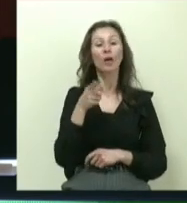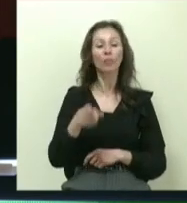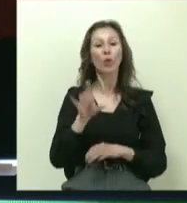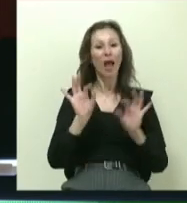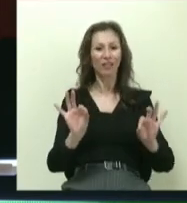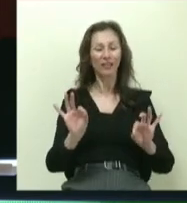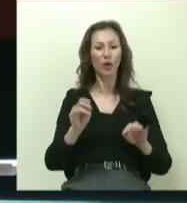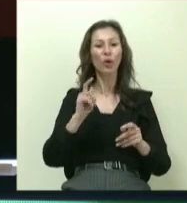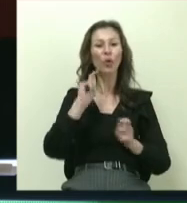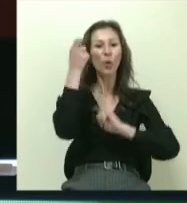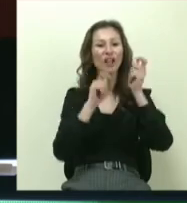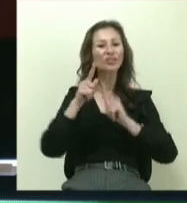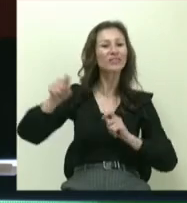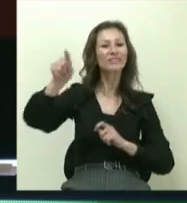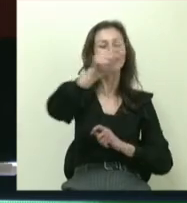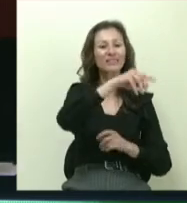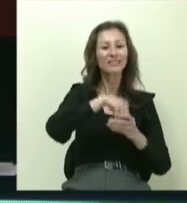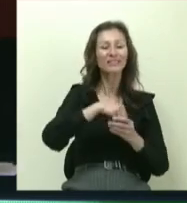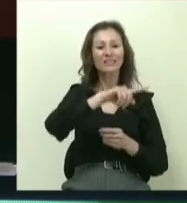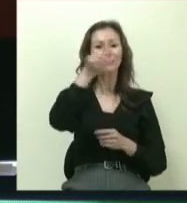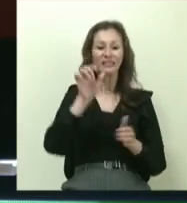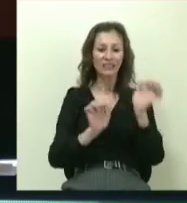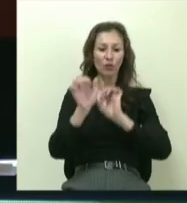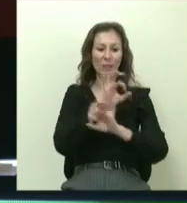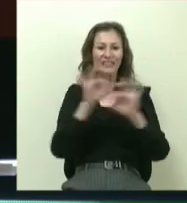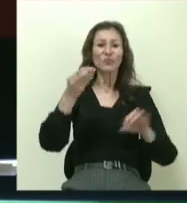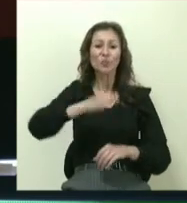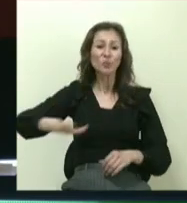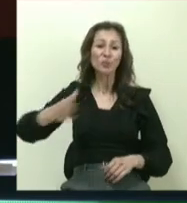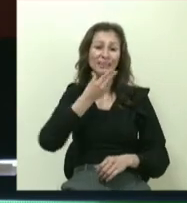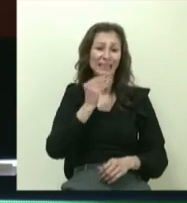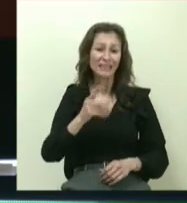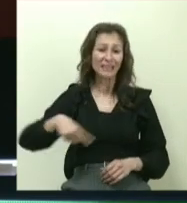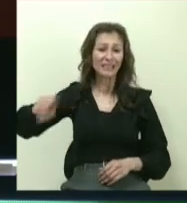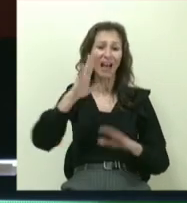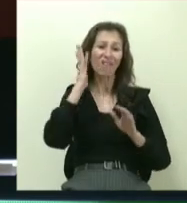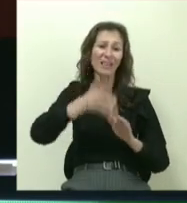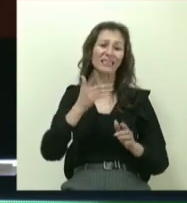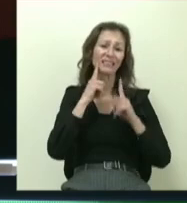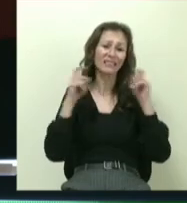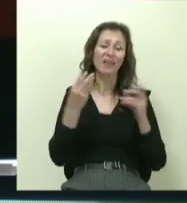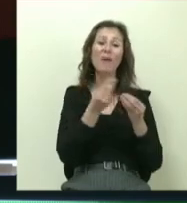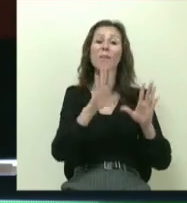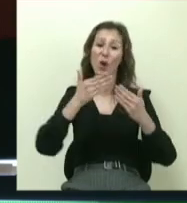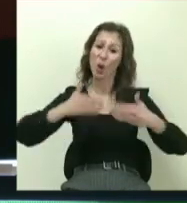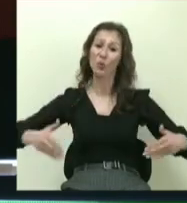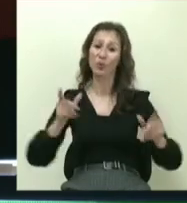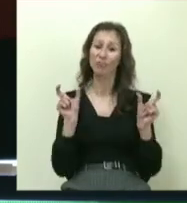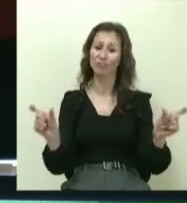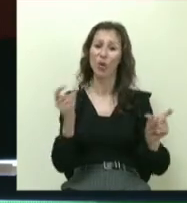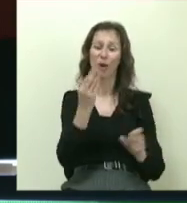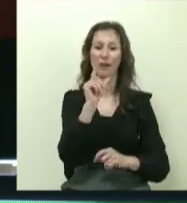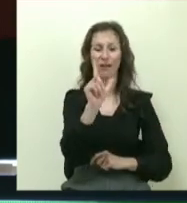platformların kullanıcılarına Özellikle de savunması çocuklara ve gençlere daha fazla zarar verilmesi önlenebilir